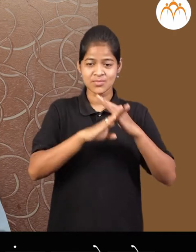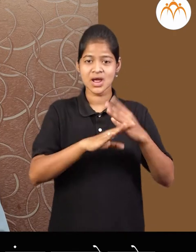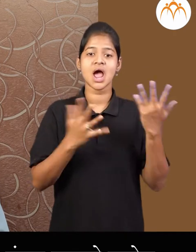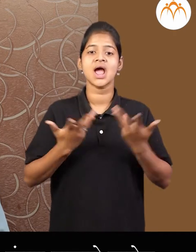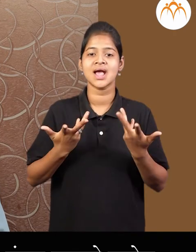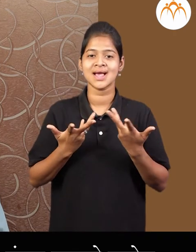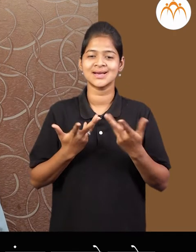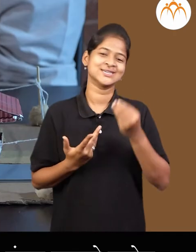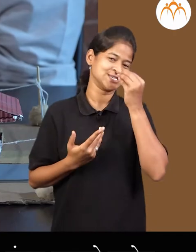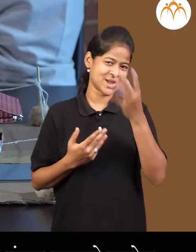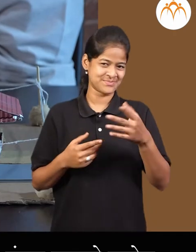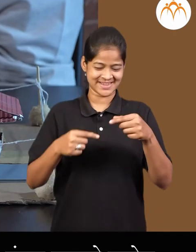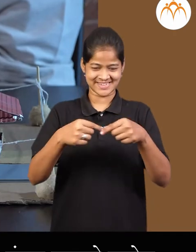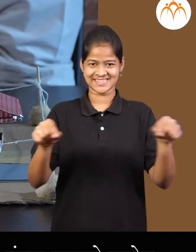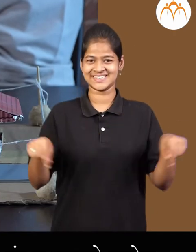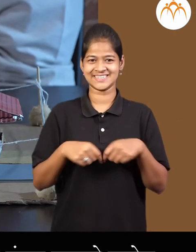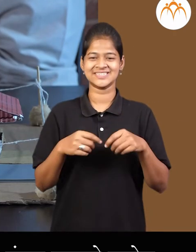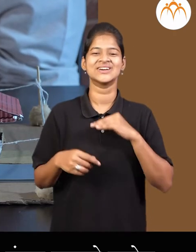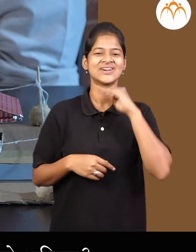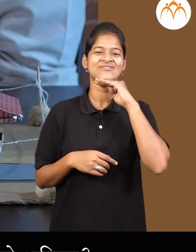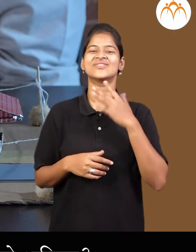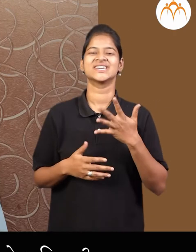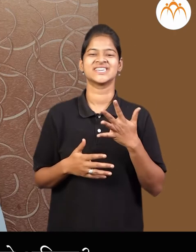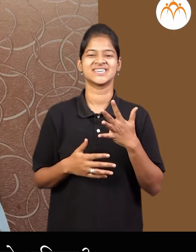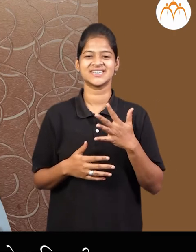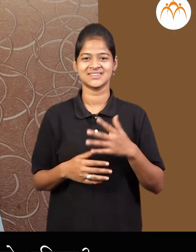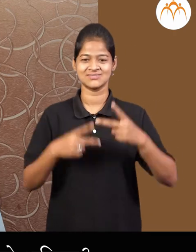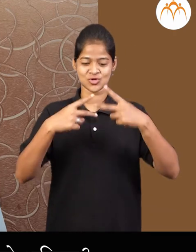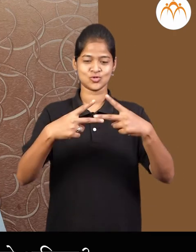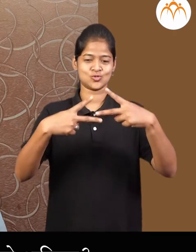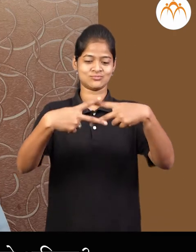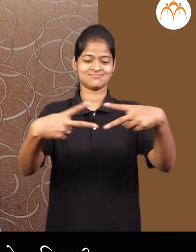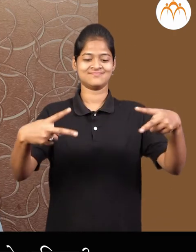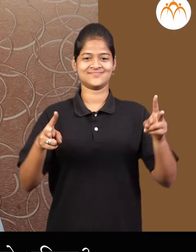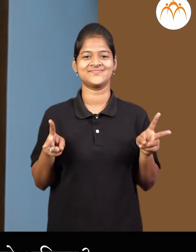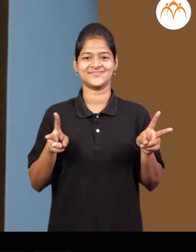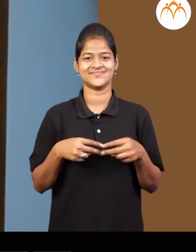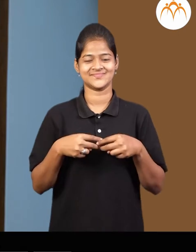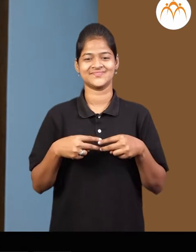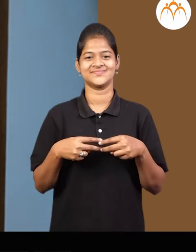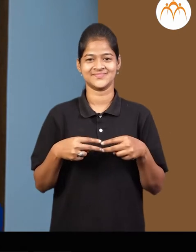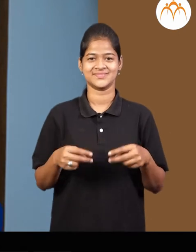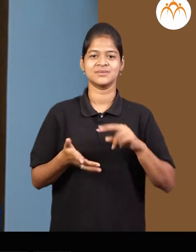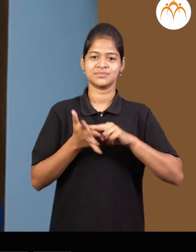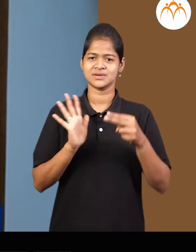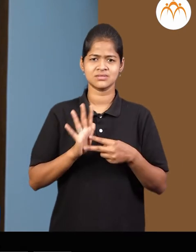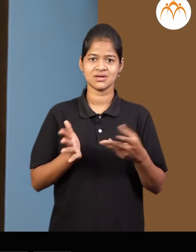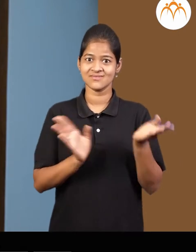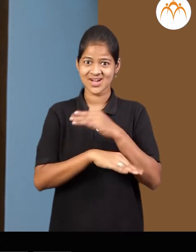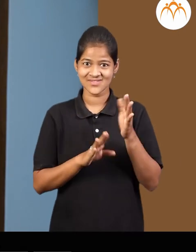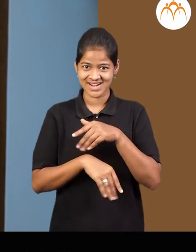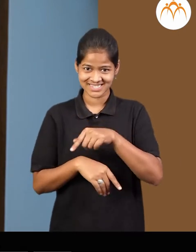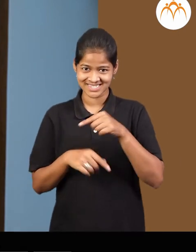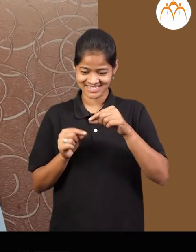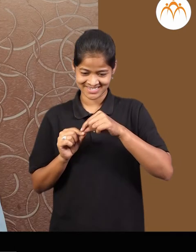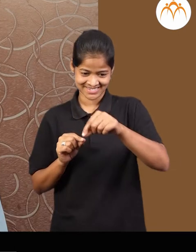बंदोबस्त करायचा असेल तर दुहेरी कुंपण घालायला लागेल. म्हणजे किती तार लागेल सांग बरं अन्विता? आपण मोजलेल्या चारही